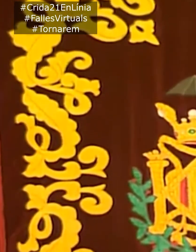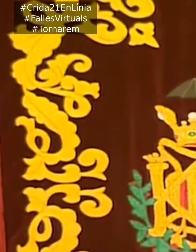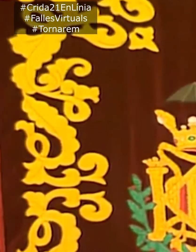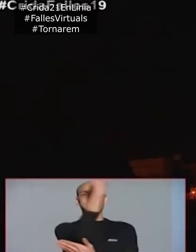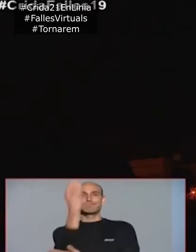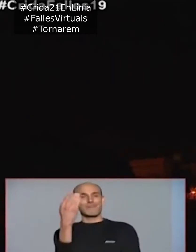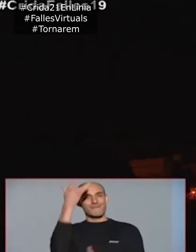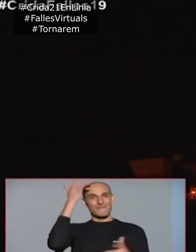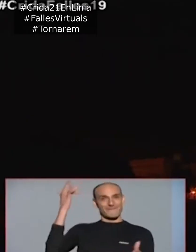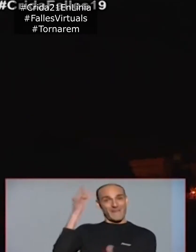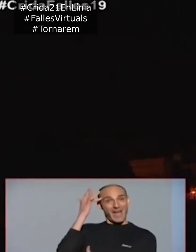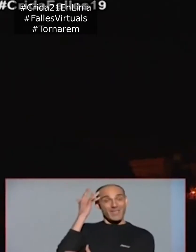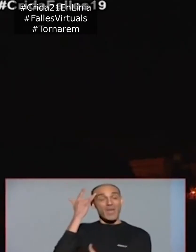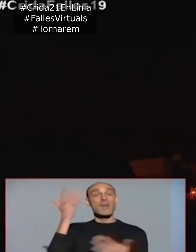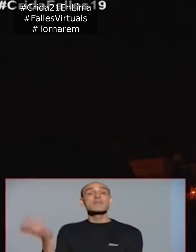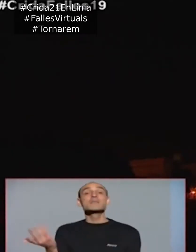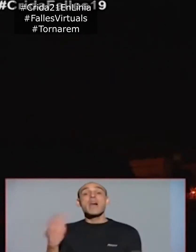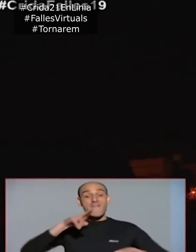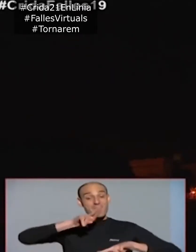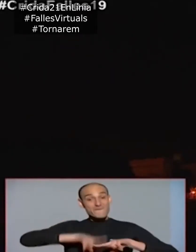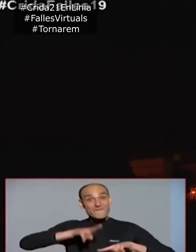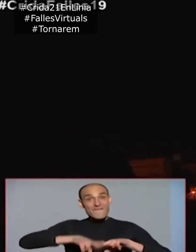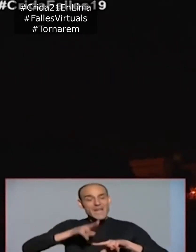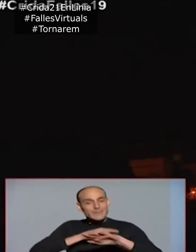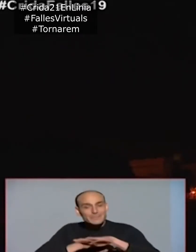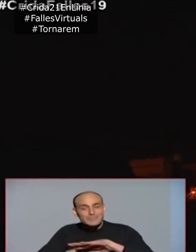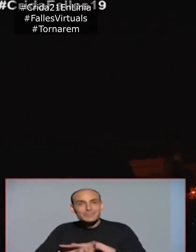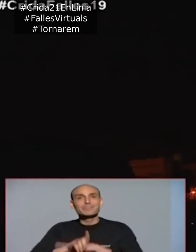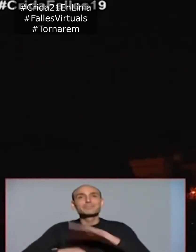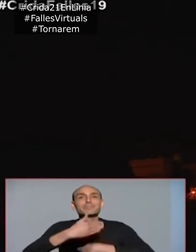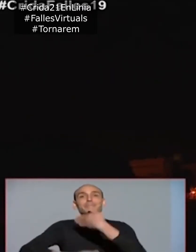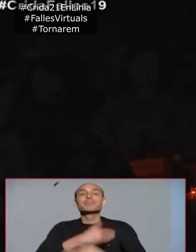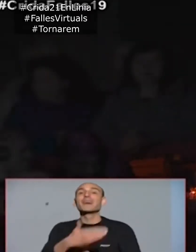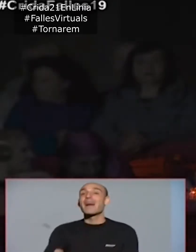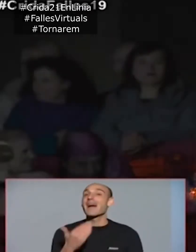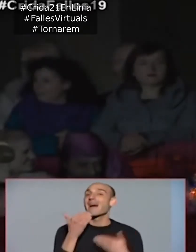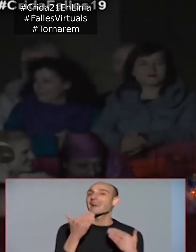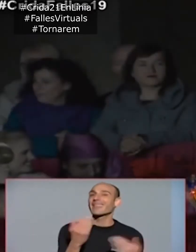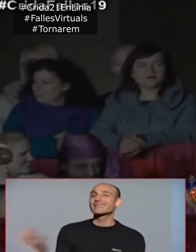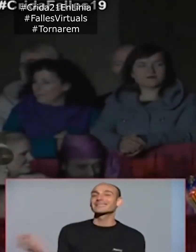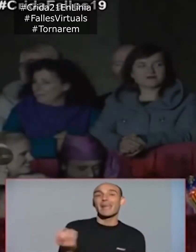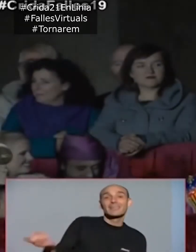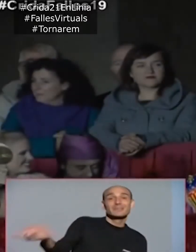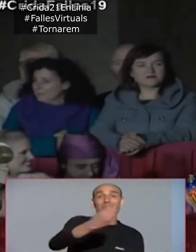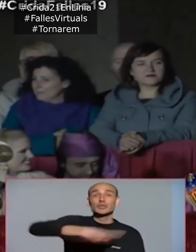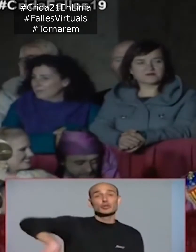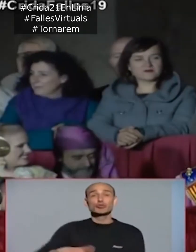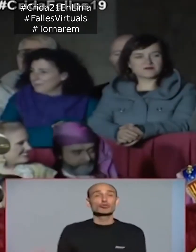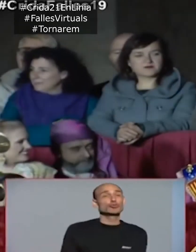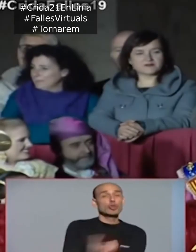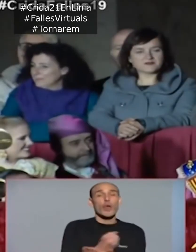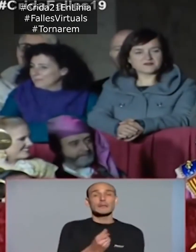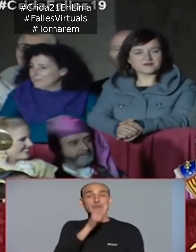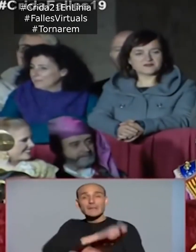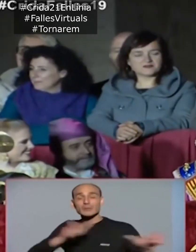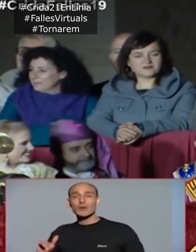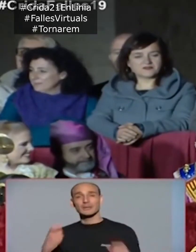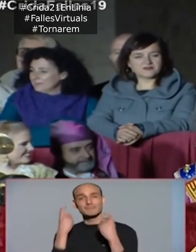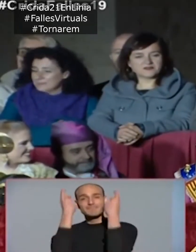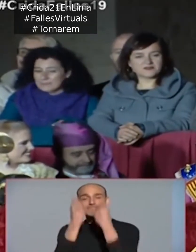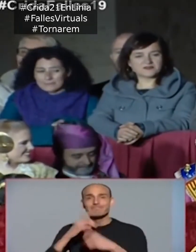festa que no eixiria endavant si no fora per tot l'esforç de la gent que l'envolta, els